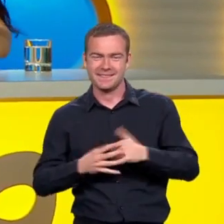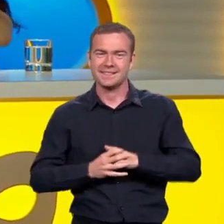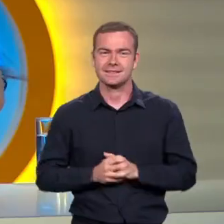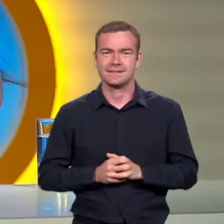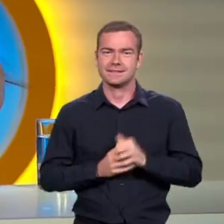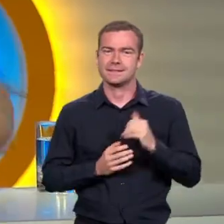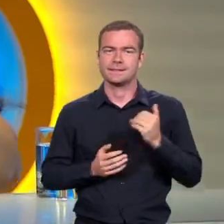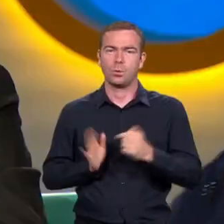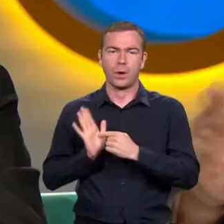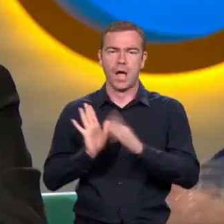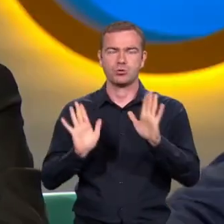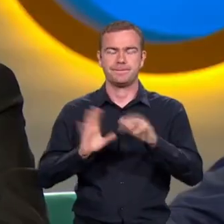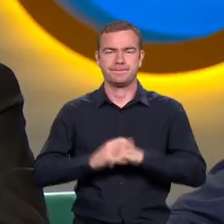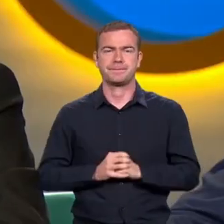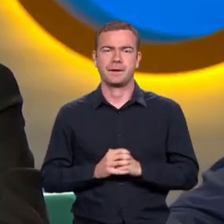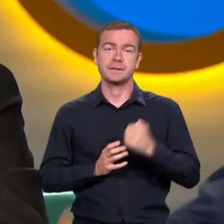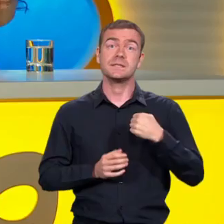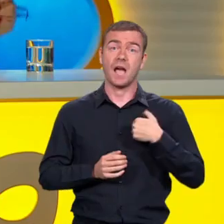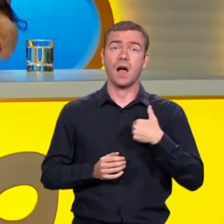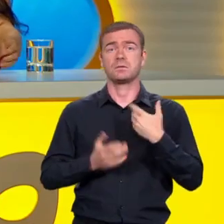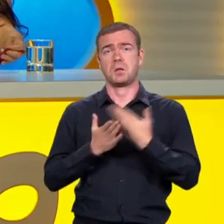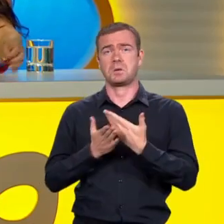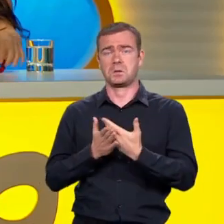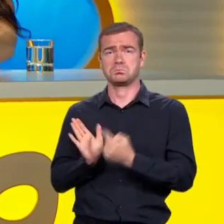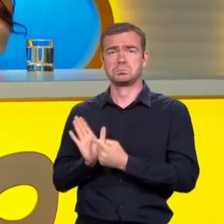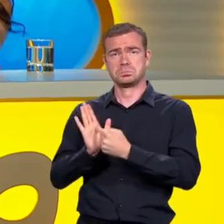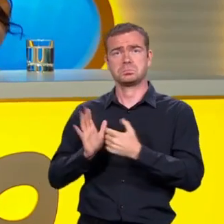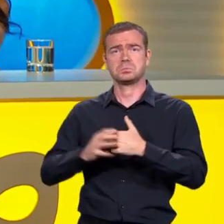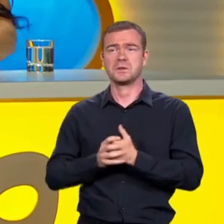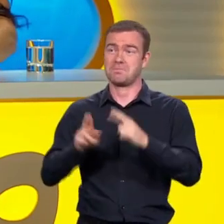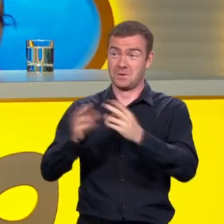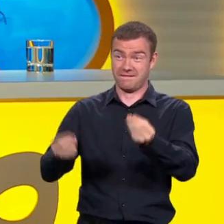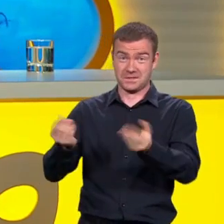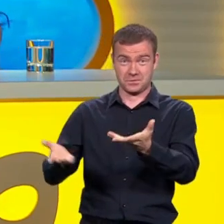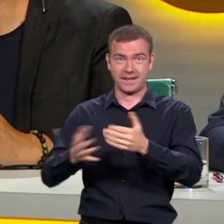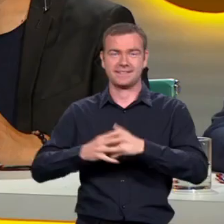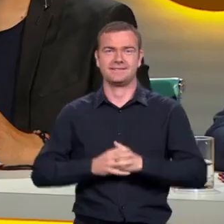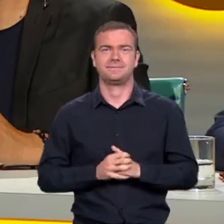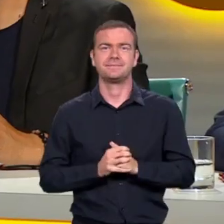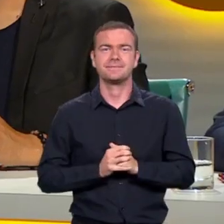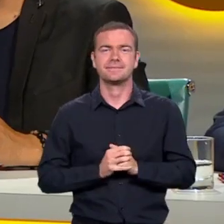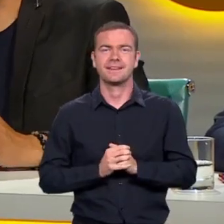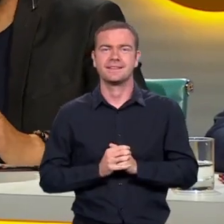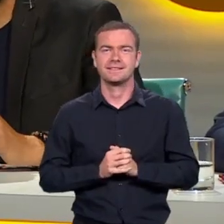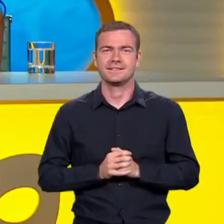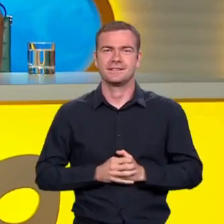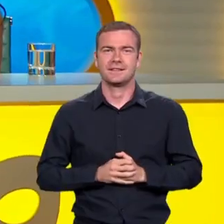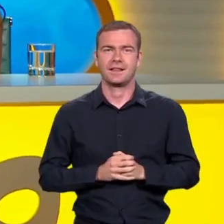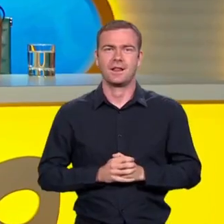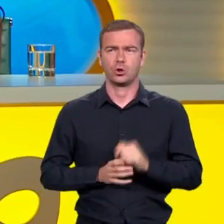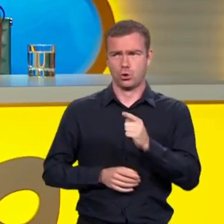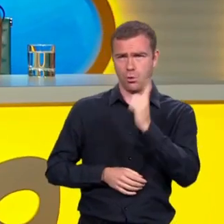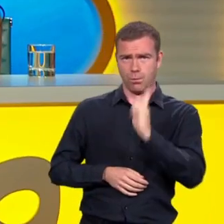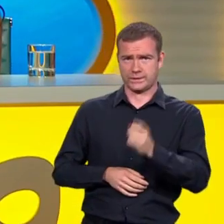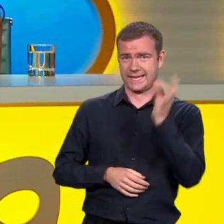No. Viem, ako to mám ukázať. Ja by som si ho dal inak. Že to sú také... To sú môžete také, si vyskúšať. To by som také vidieť. To musí